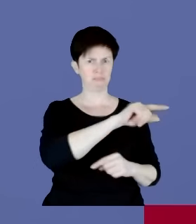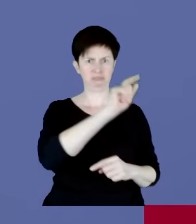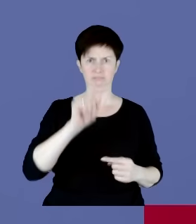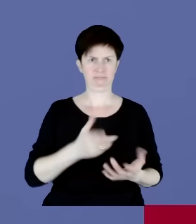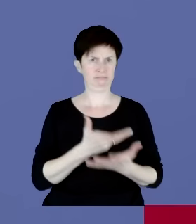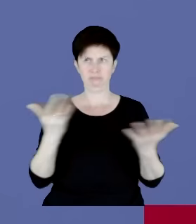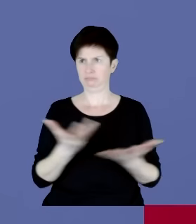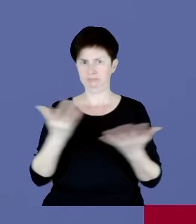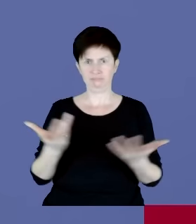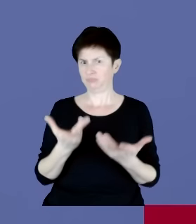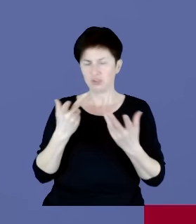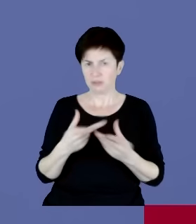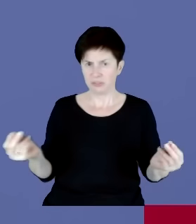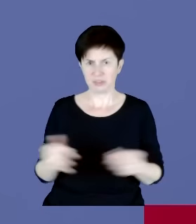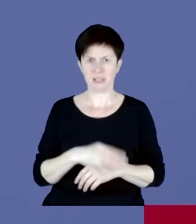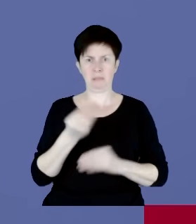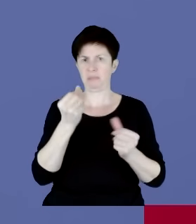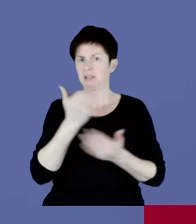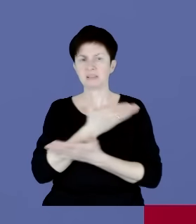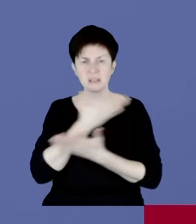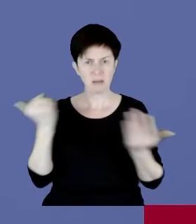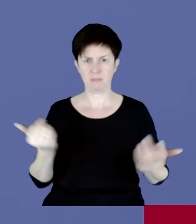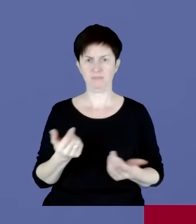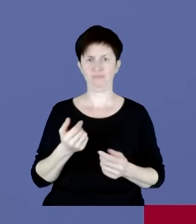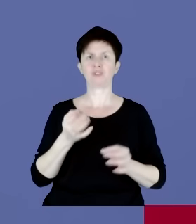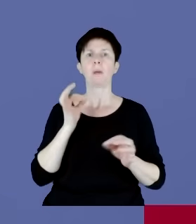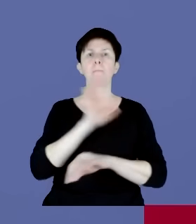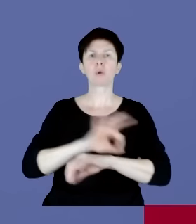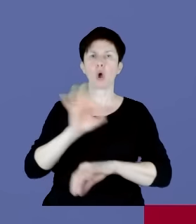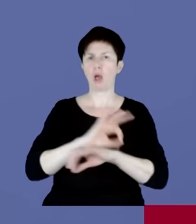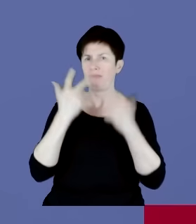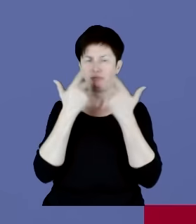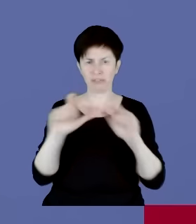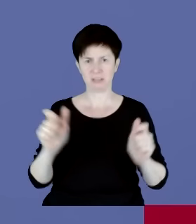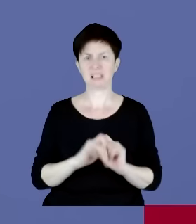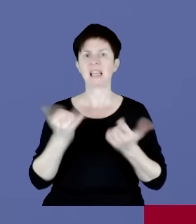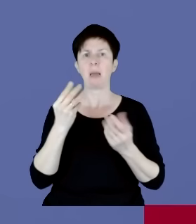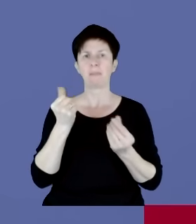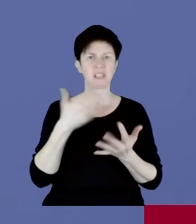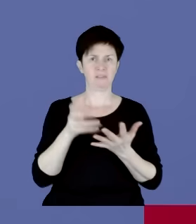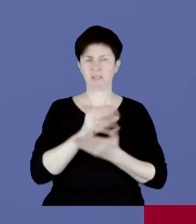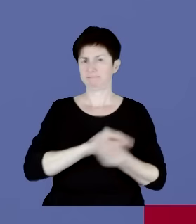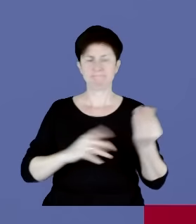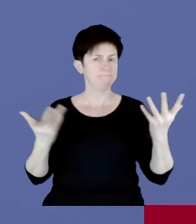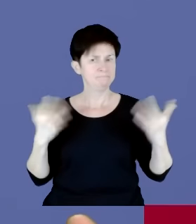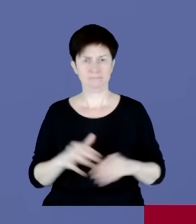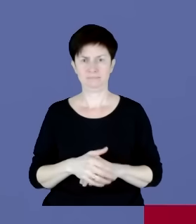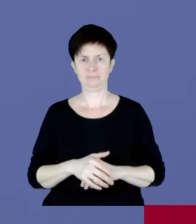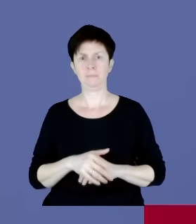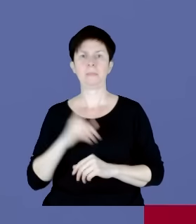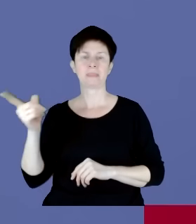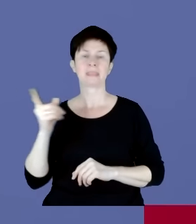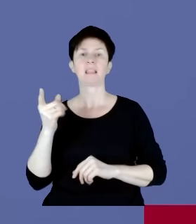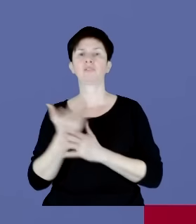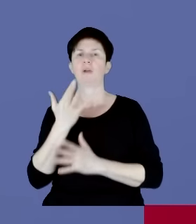no niestety ani środków nie widzimy, ani konkretnych projektów na to, aby te środki wydatkować, więc albo od słów do czynów przejdą, albo za 100